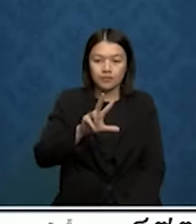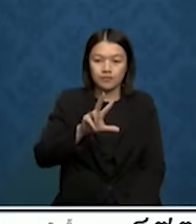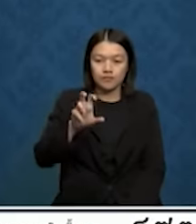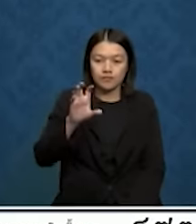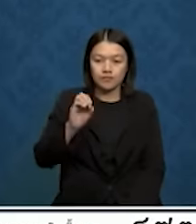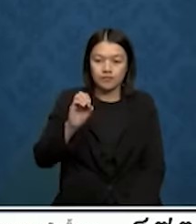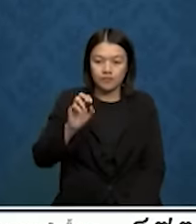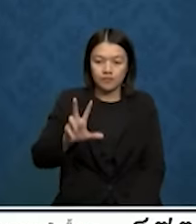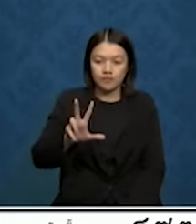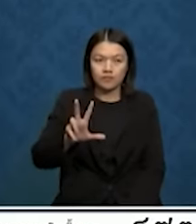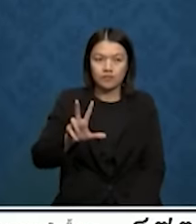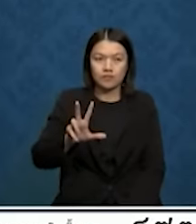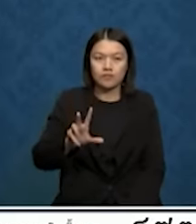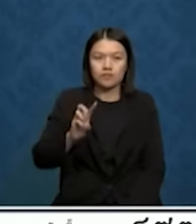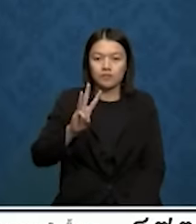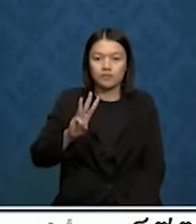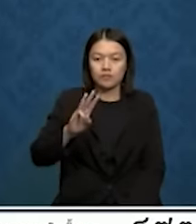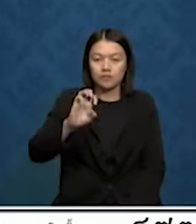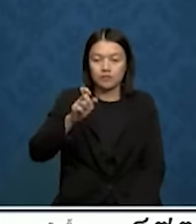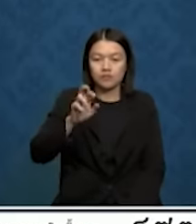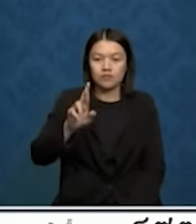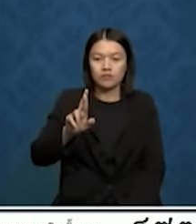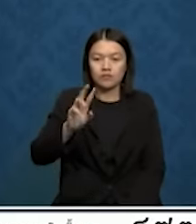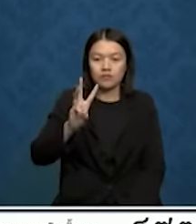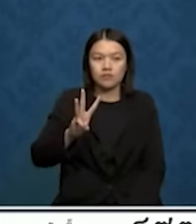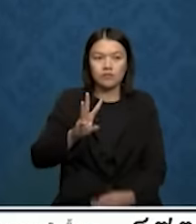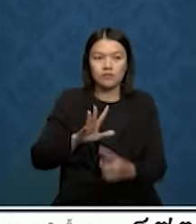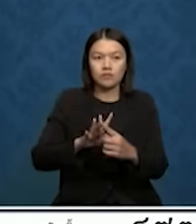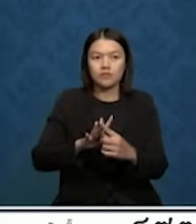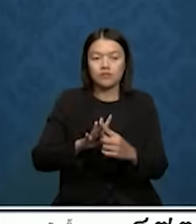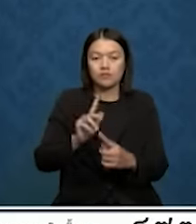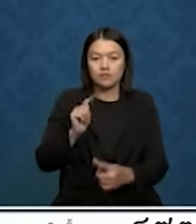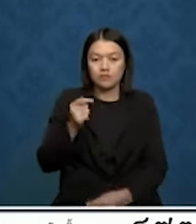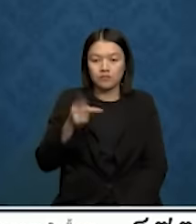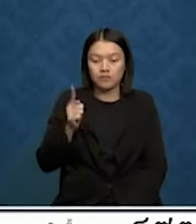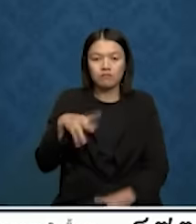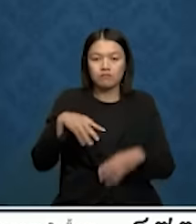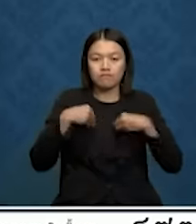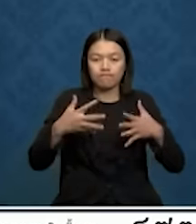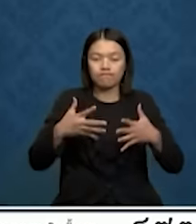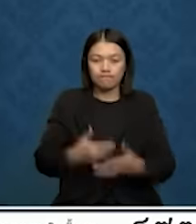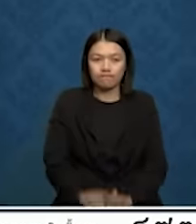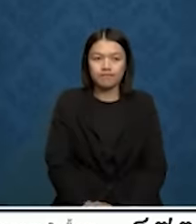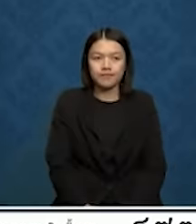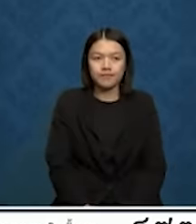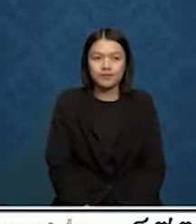353นายวีระวุฒิรักเที่ยง ไม่เห็นชอบครับ